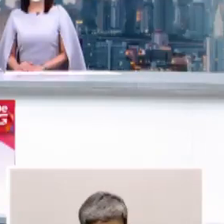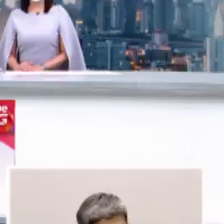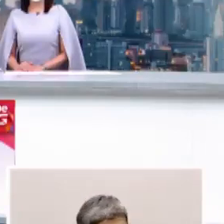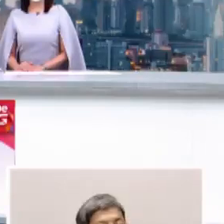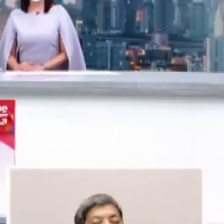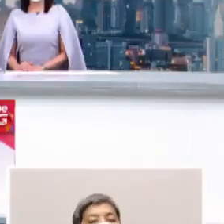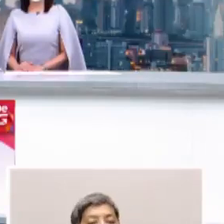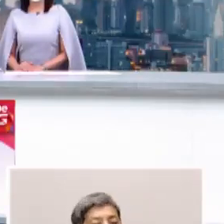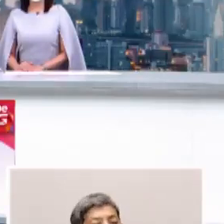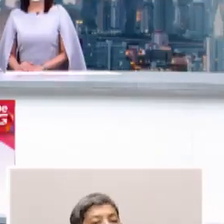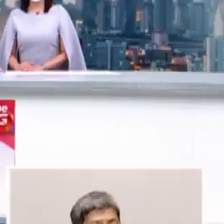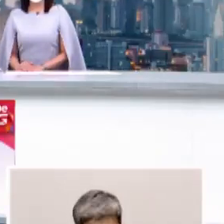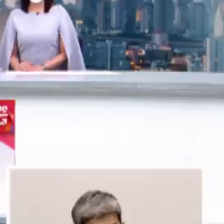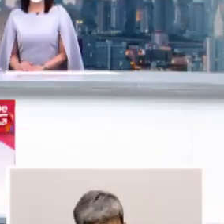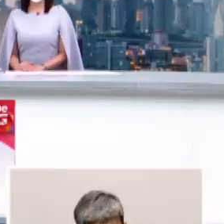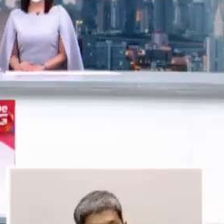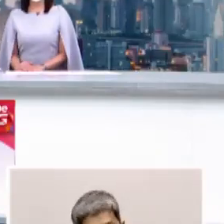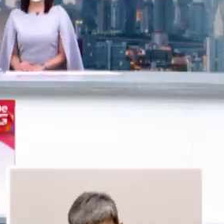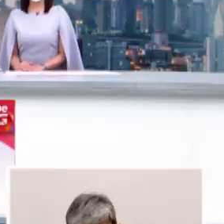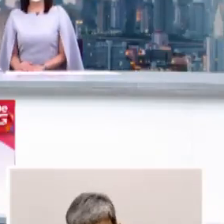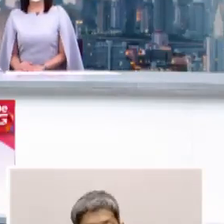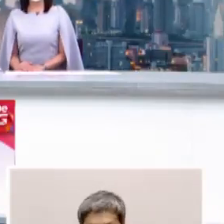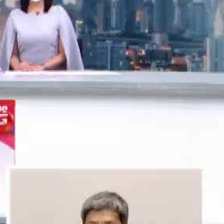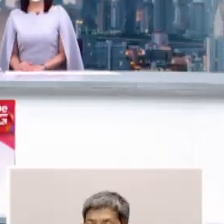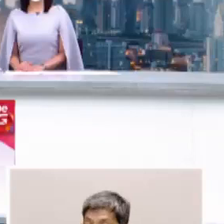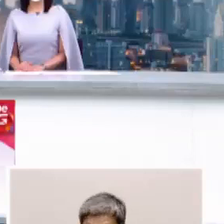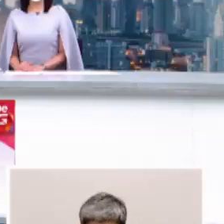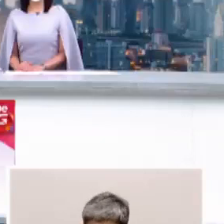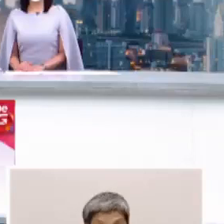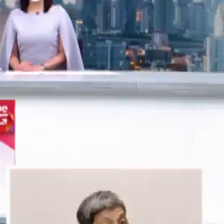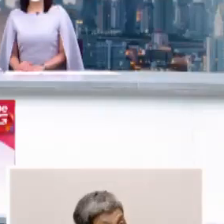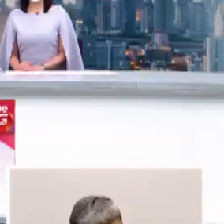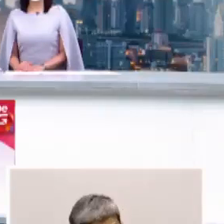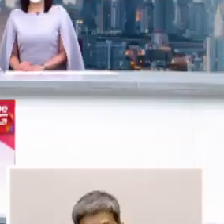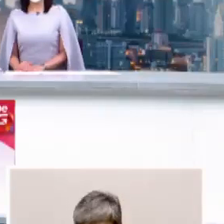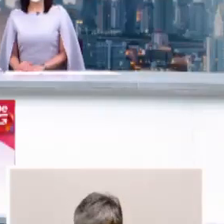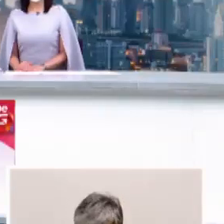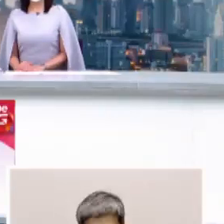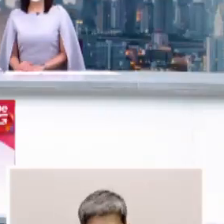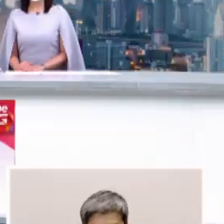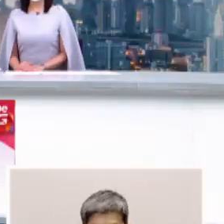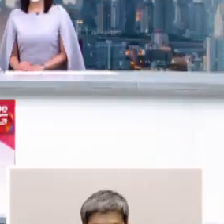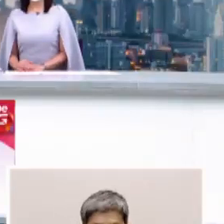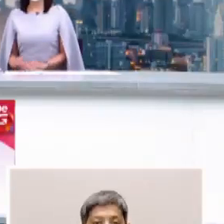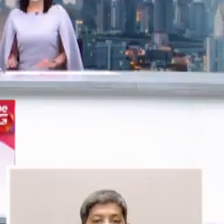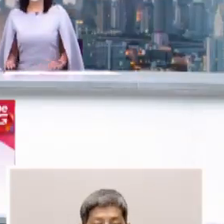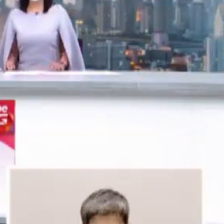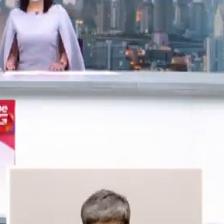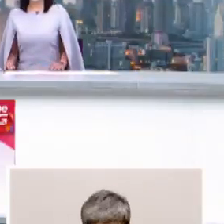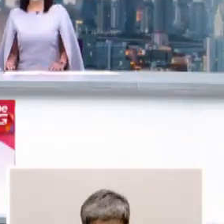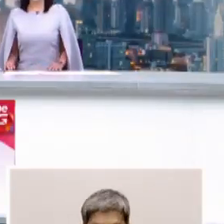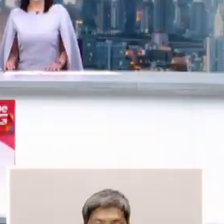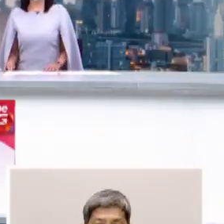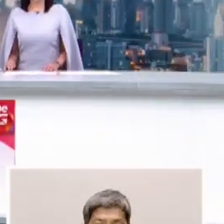งานเทศกาลใหญ่โตที่น่าจะมีผู้ร่วมงานกว่า50คนหรือว่าจะมีการยกเลิกหรือไม่ต้องติดตามกันค่ะ วันนี้ขอบคุณมากครับ ขอบคุณ